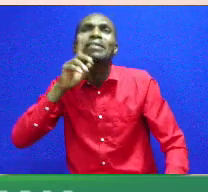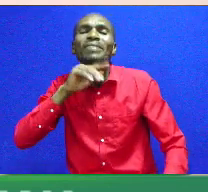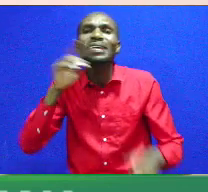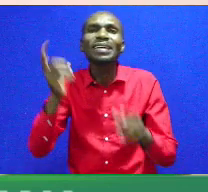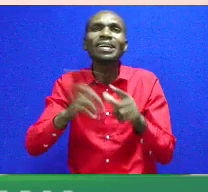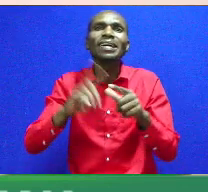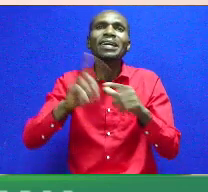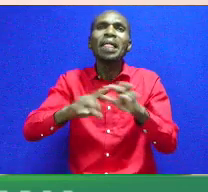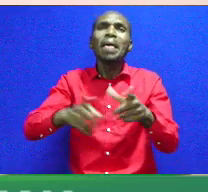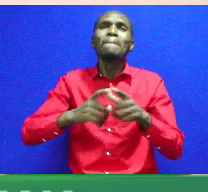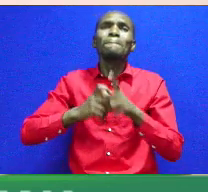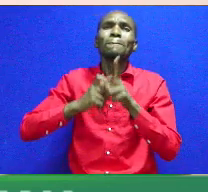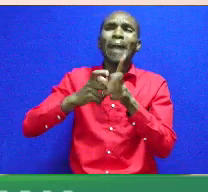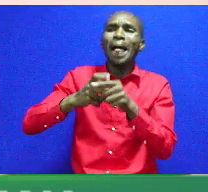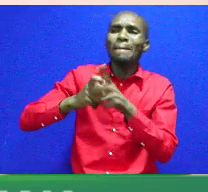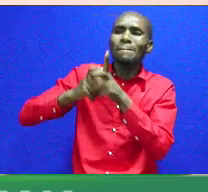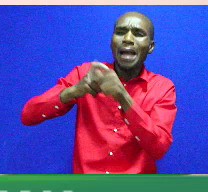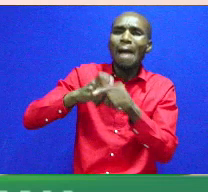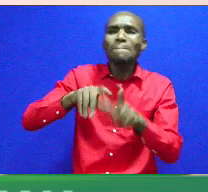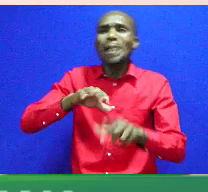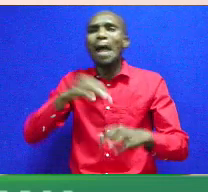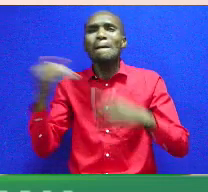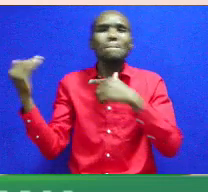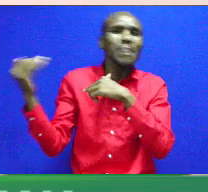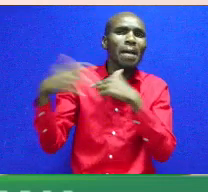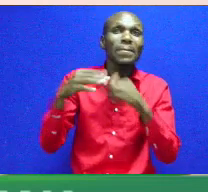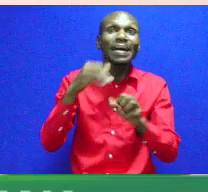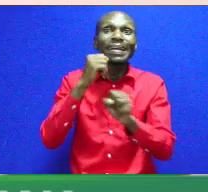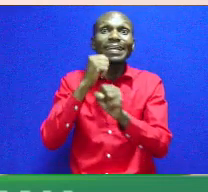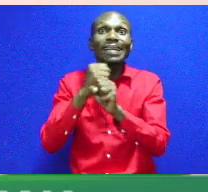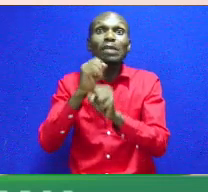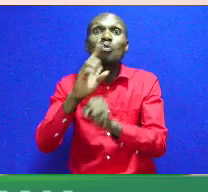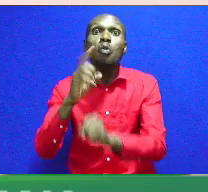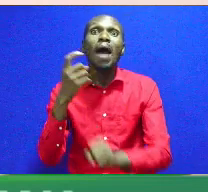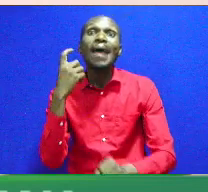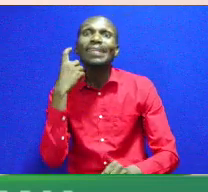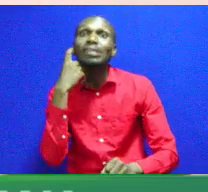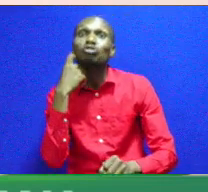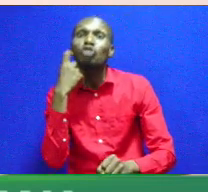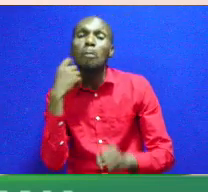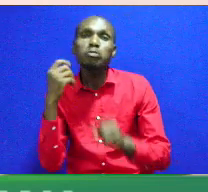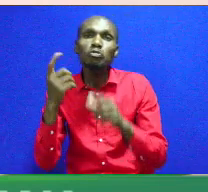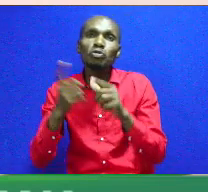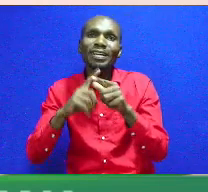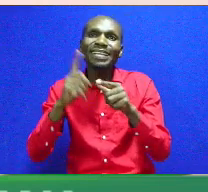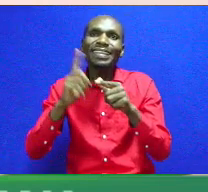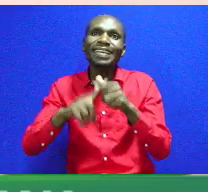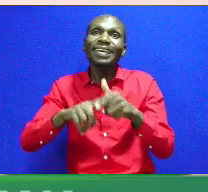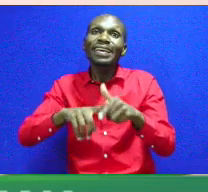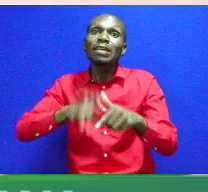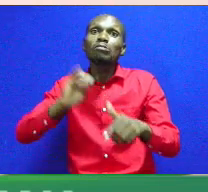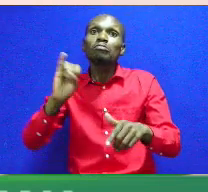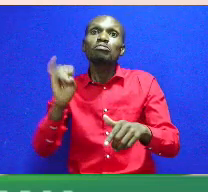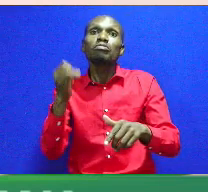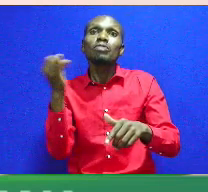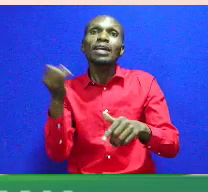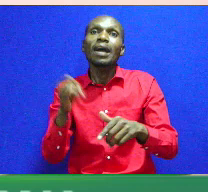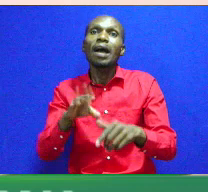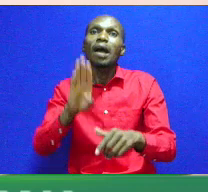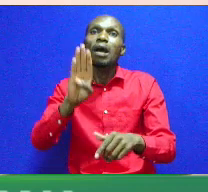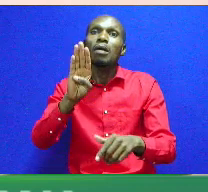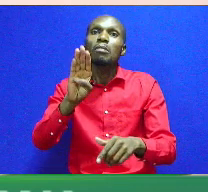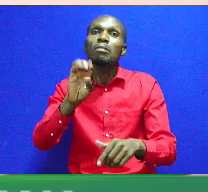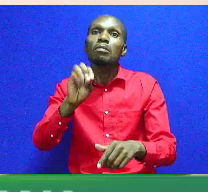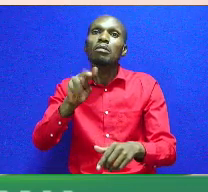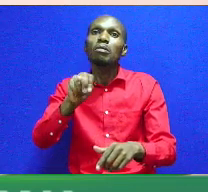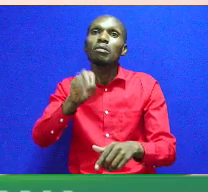bako inekiwa ase duke ya mo yobu nchoriria ya mora, yoko toka ase ense mo ya suneka ime yebunge ya bunchari, obo